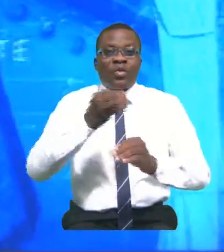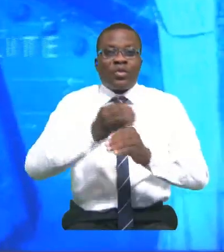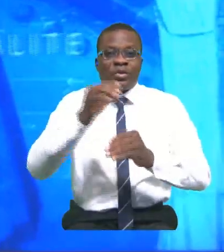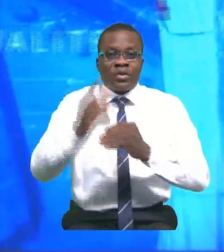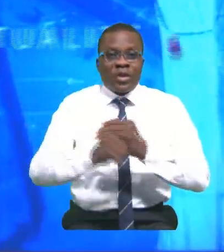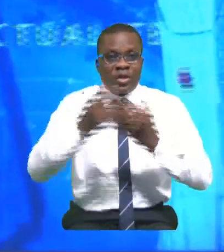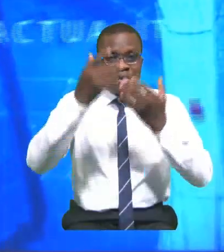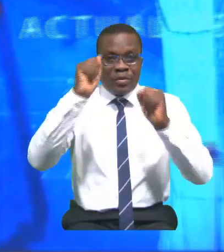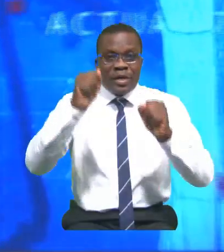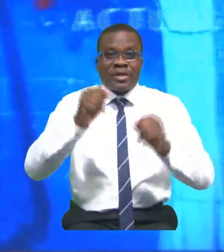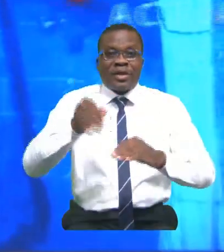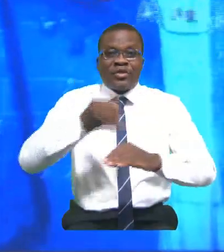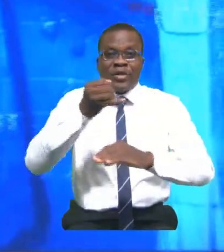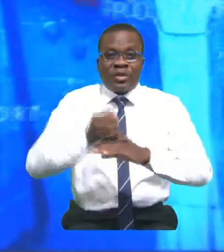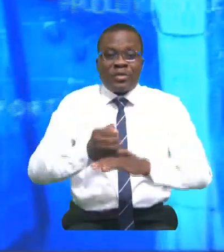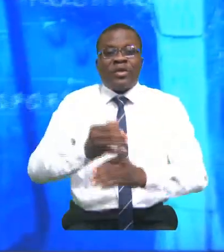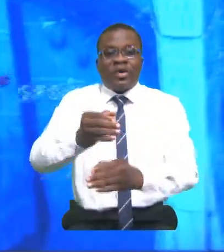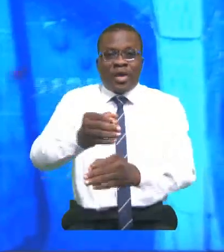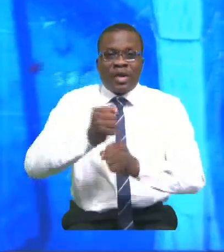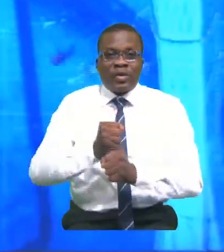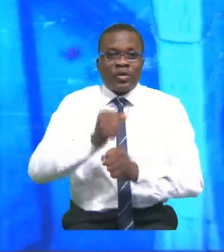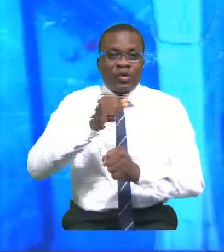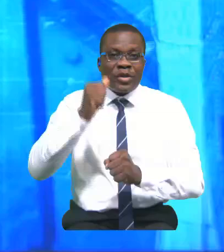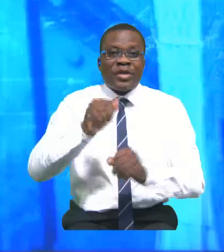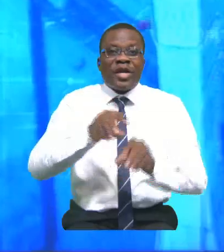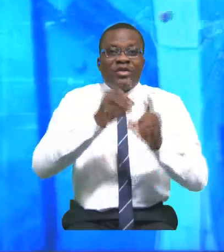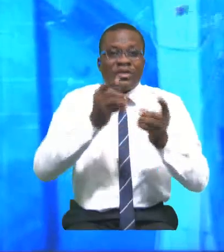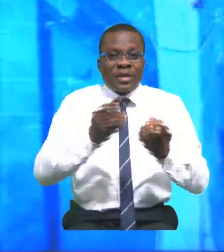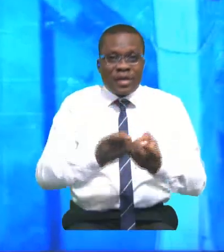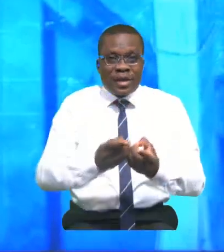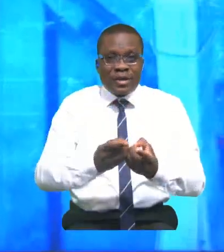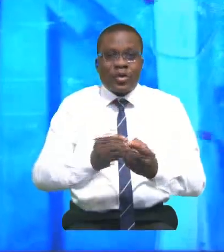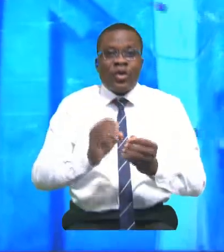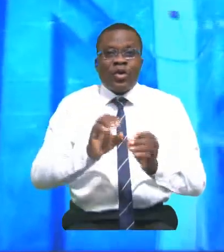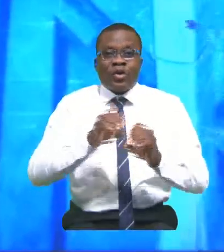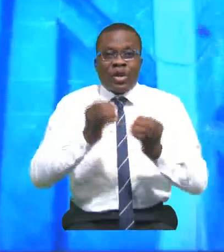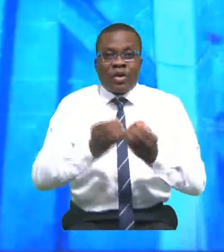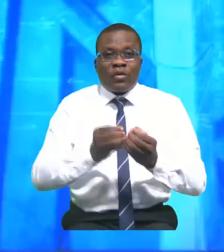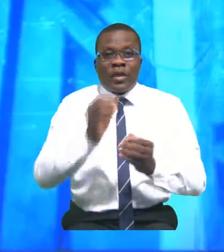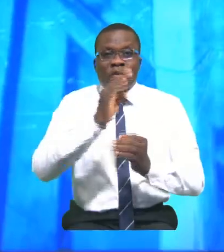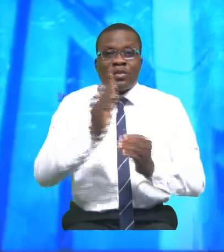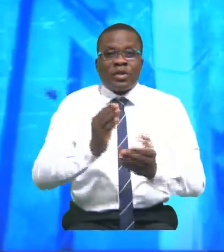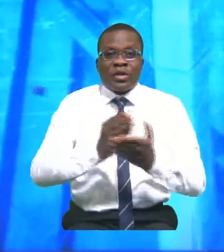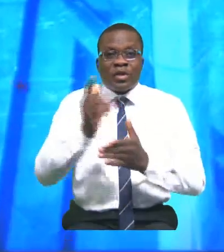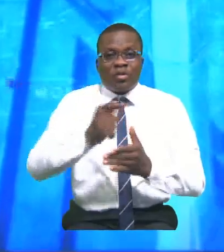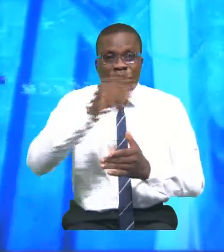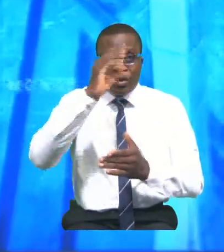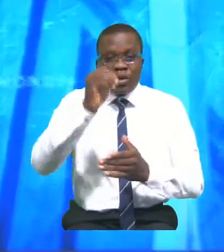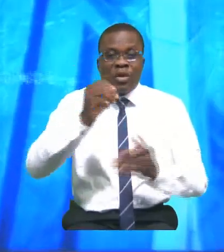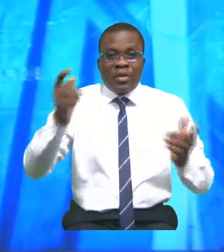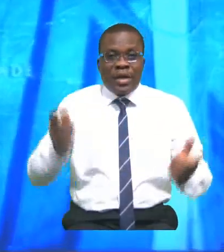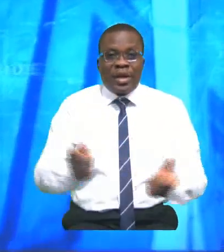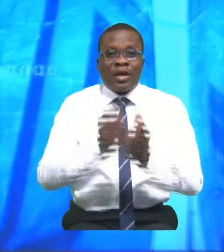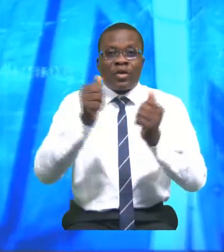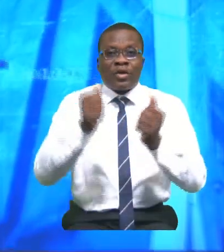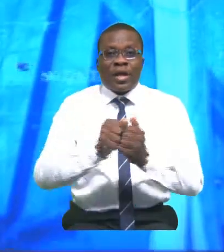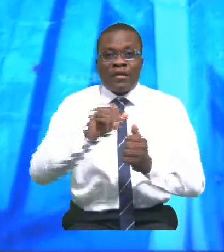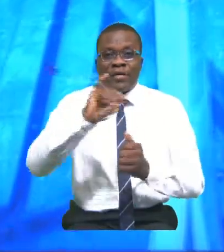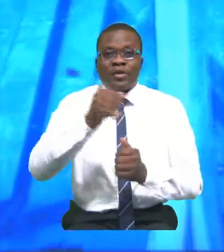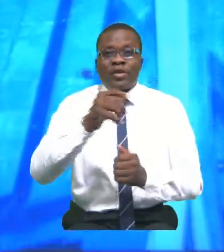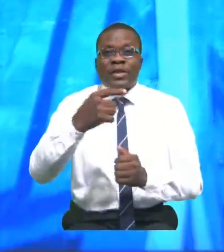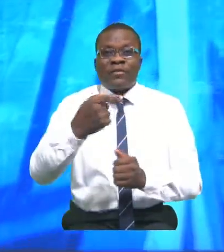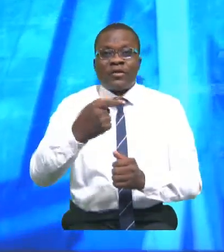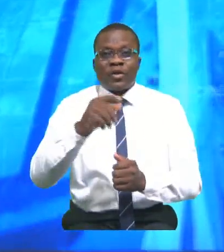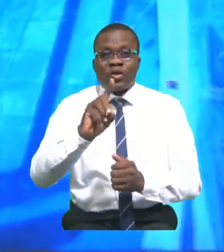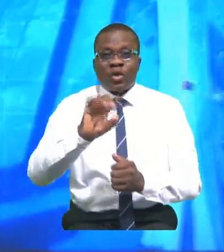président de l'institution a reçu hier une délégation de la Commission béninoise des droits de l'homme la rencontre avec Joseph jogenou s'inscrit dans